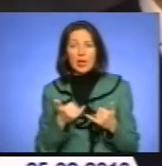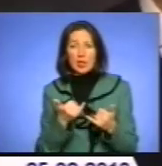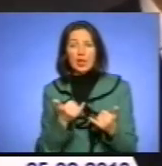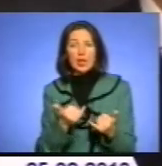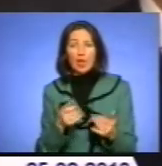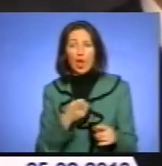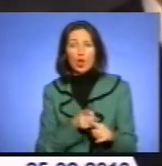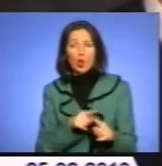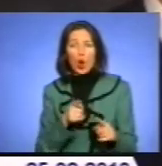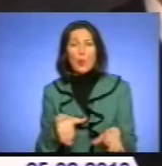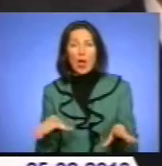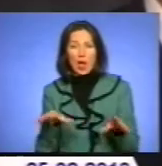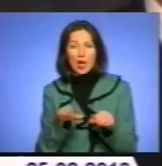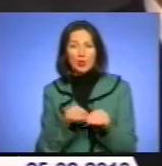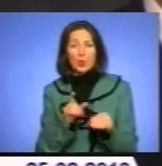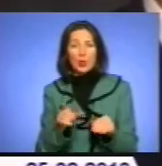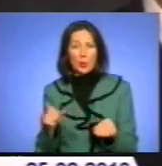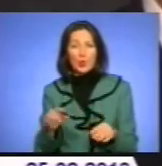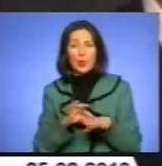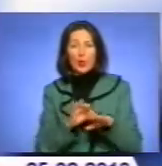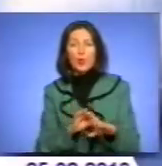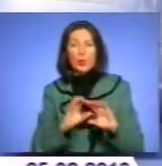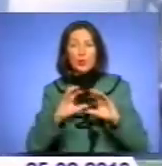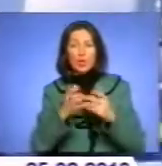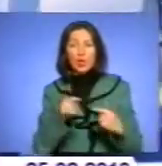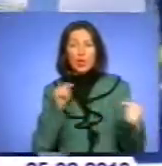сьогодні проводимо міжнародний антифашистський форум.